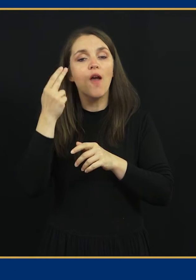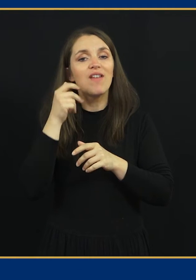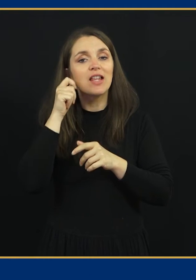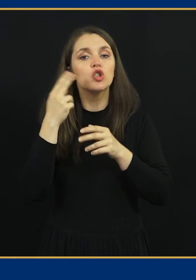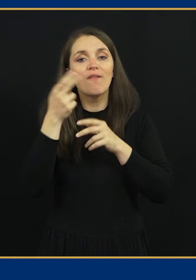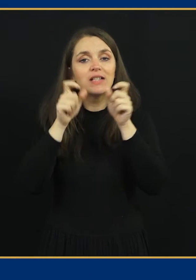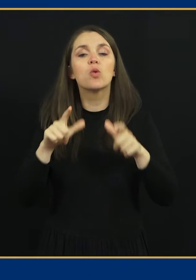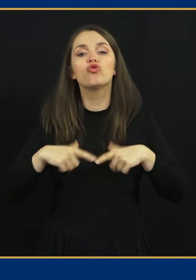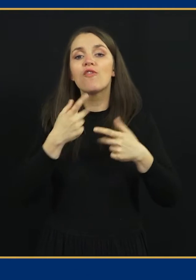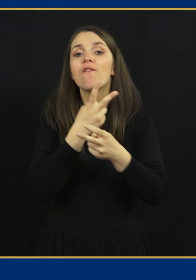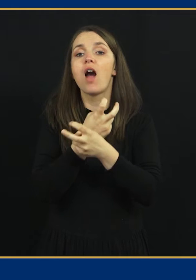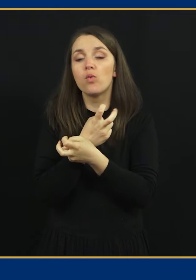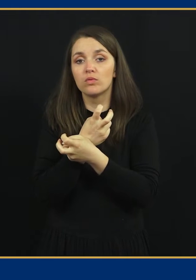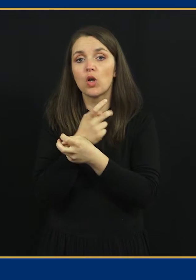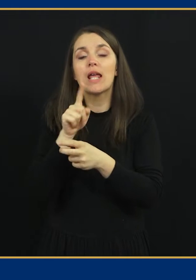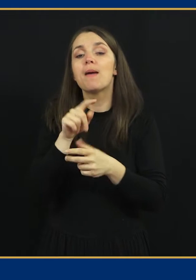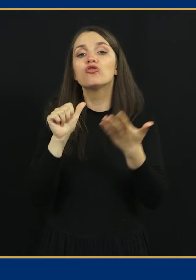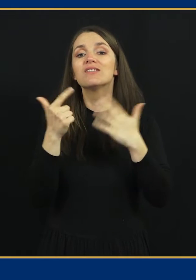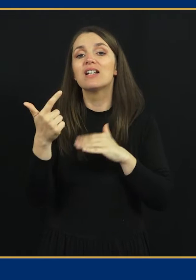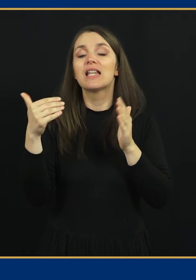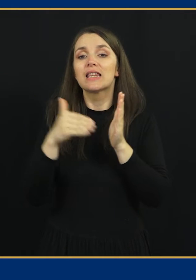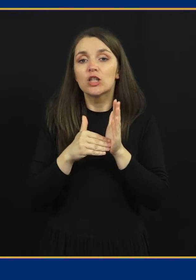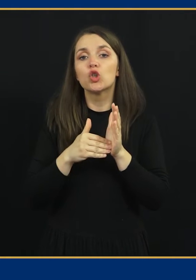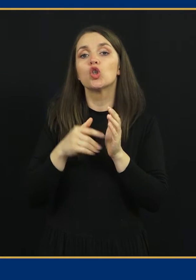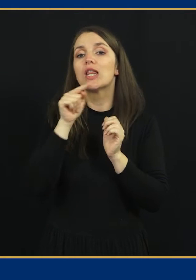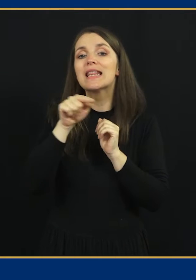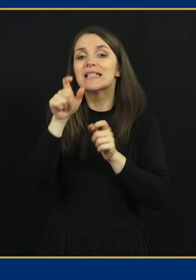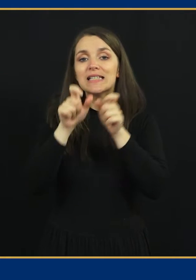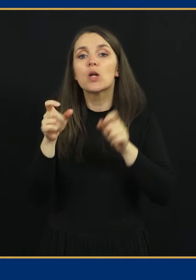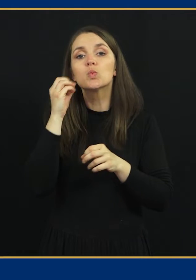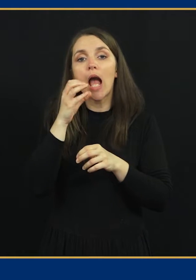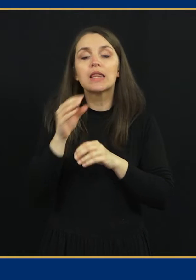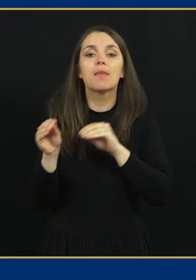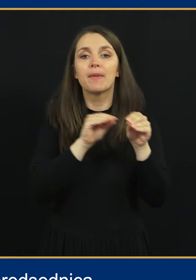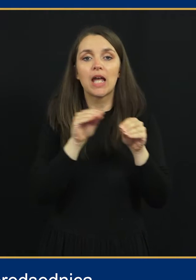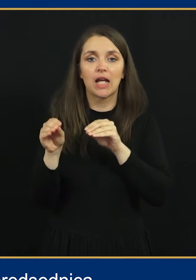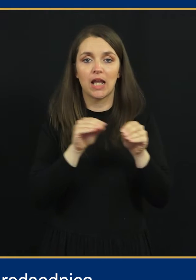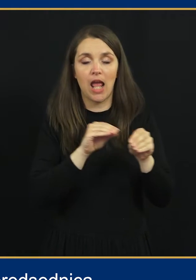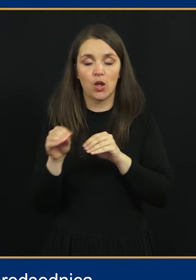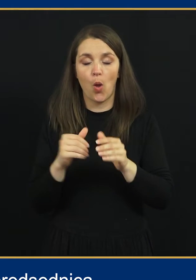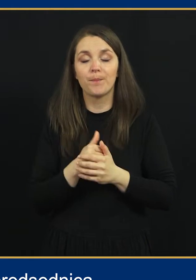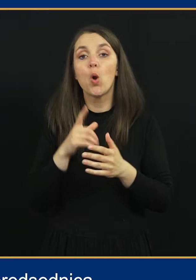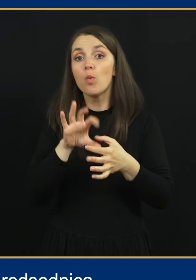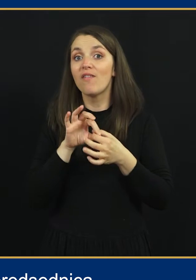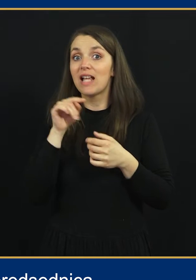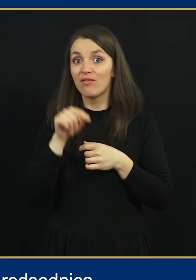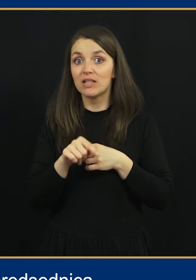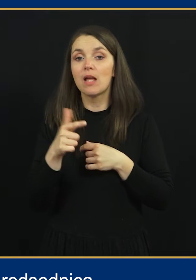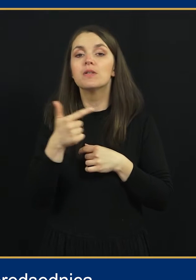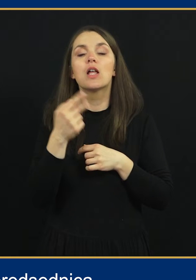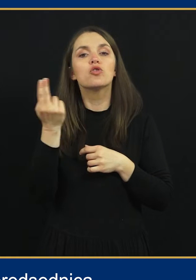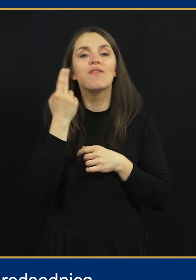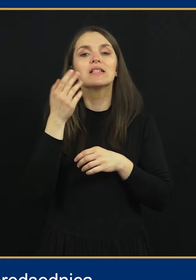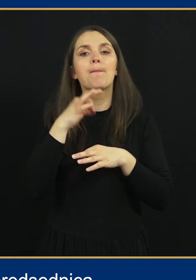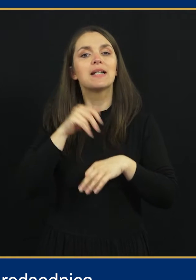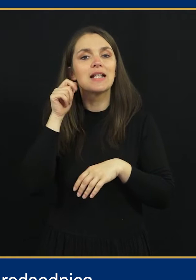ki živijo v Avstriji, ter 26.000 tistih, ki dnevno migrirajo. V povezavi s tem sta slovenska